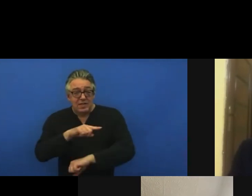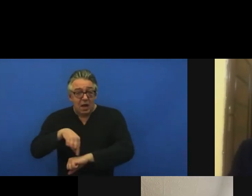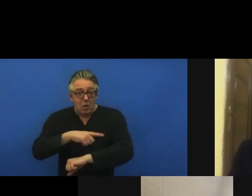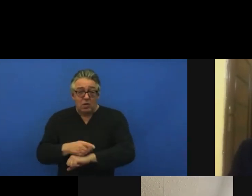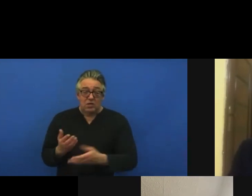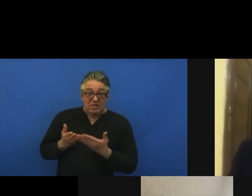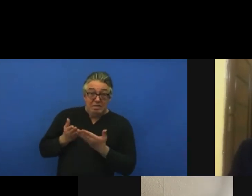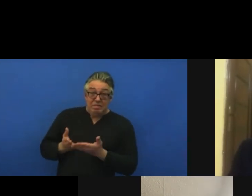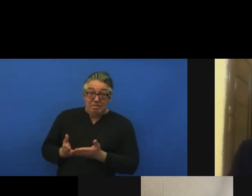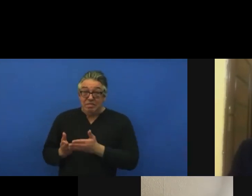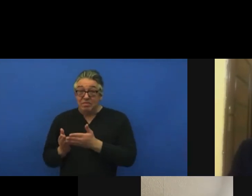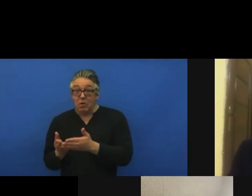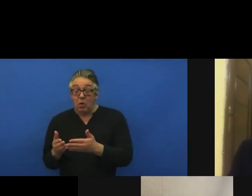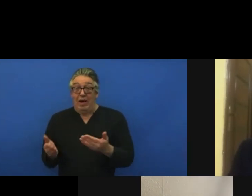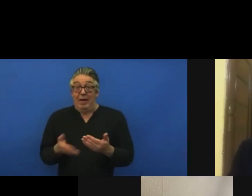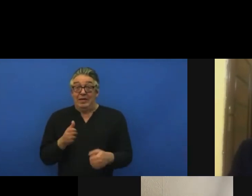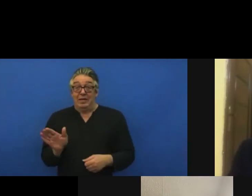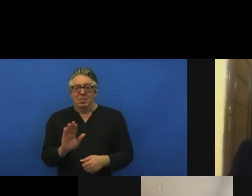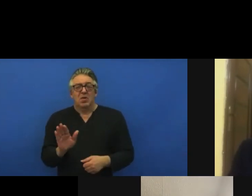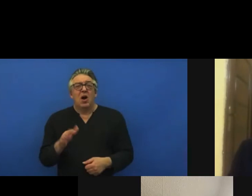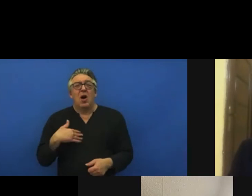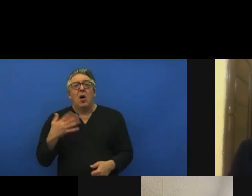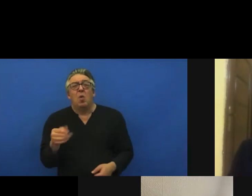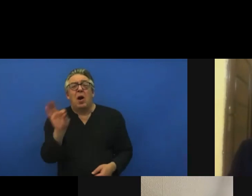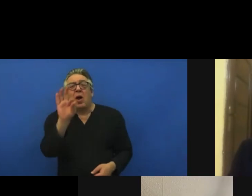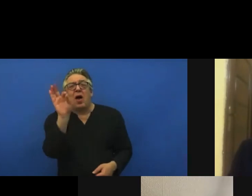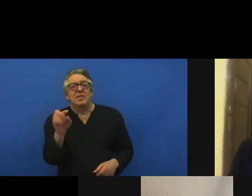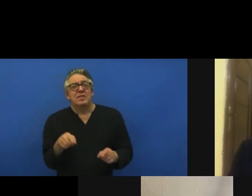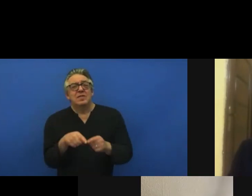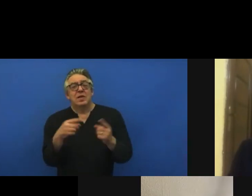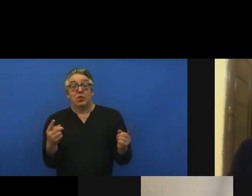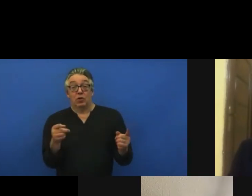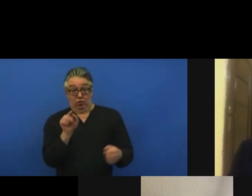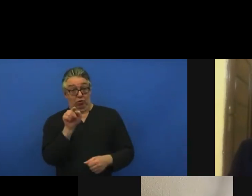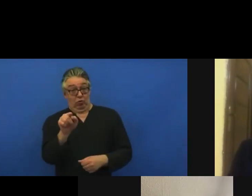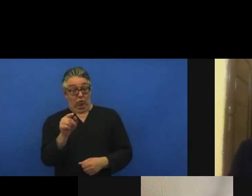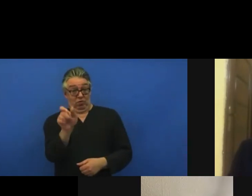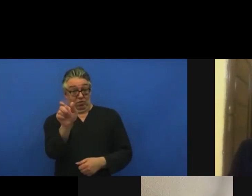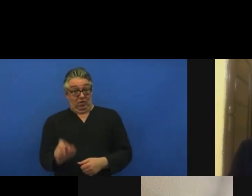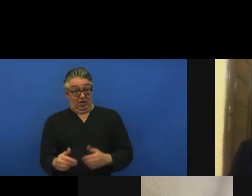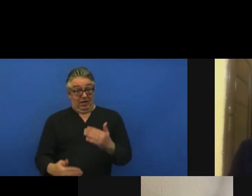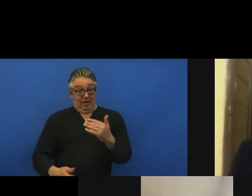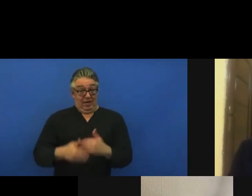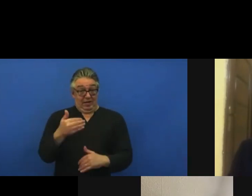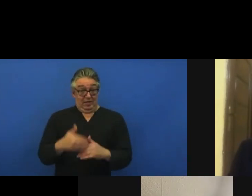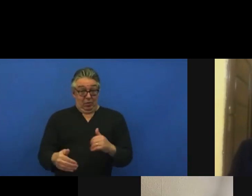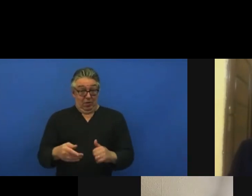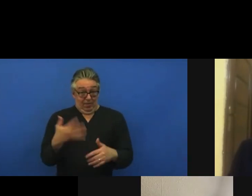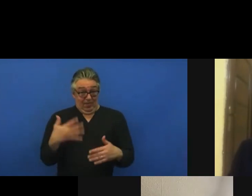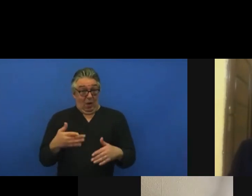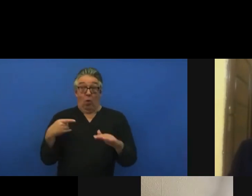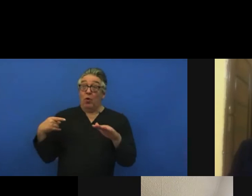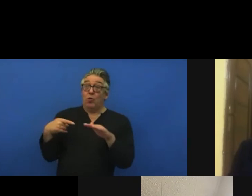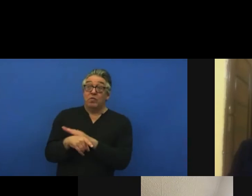a ship. موجود But I would like to ask you the following question. As a person with disability, you're currently living in a refugee camp. In your opinion, what's